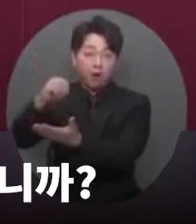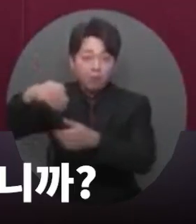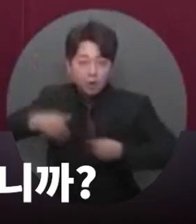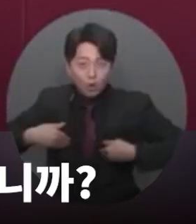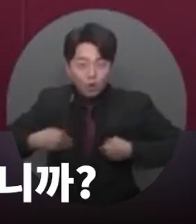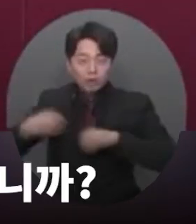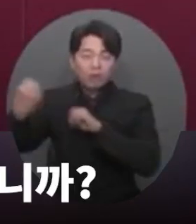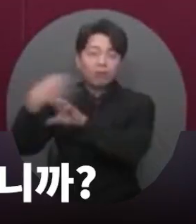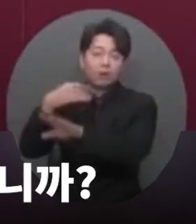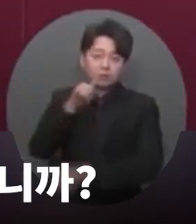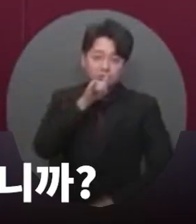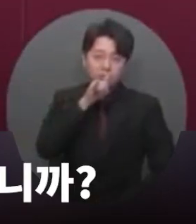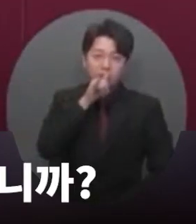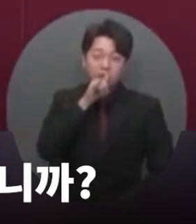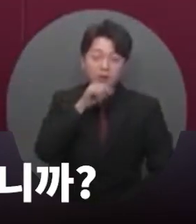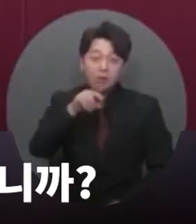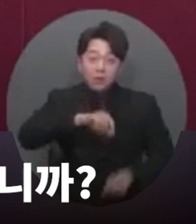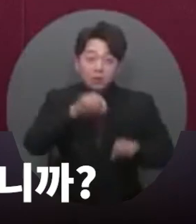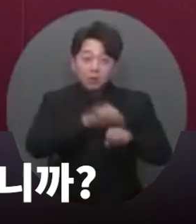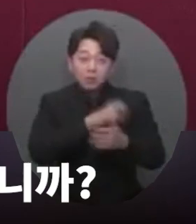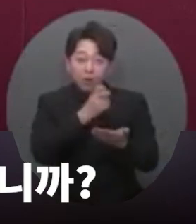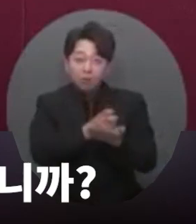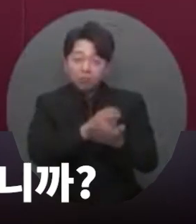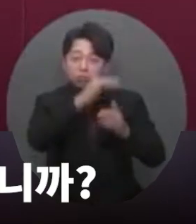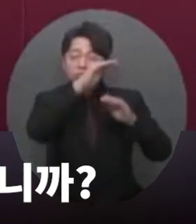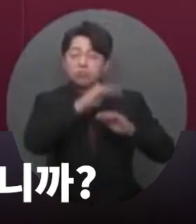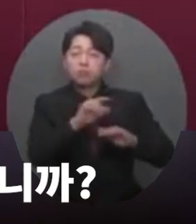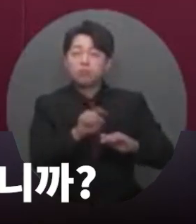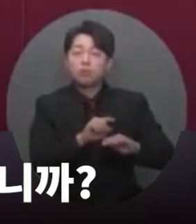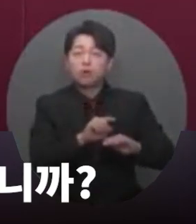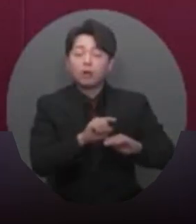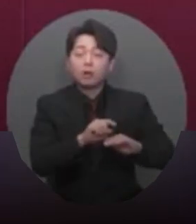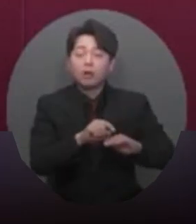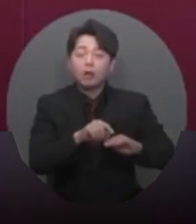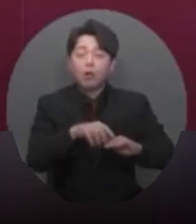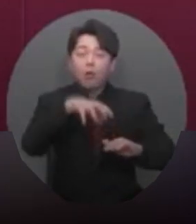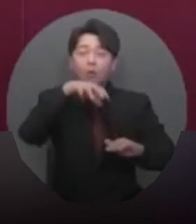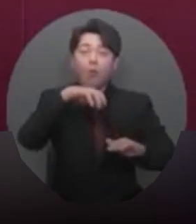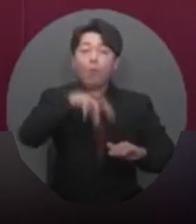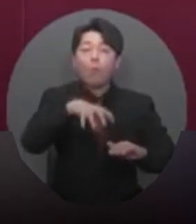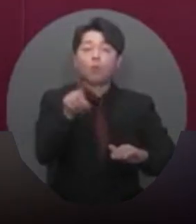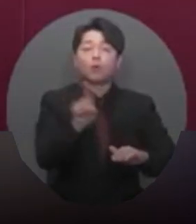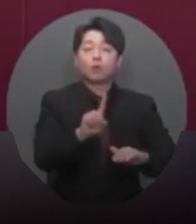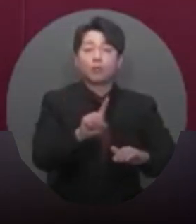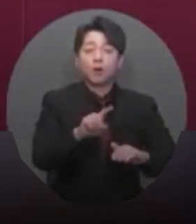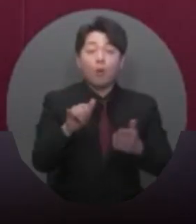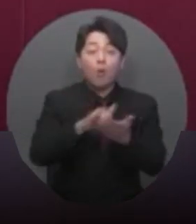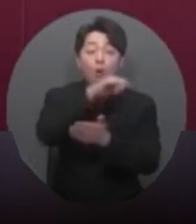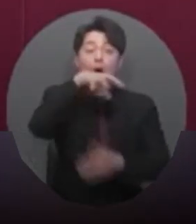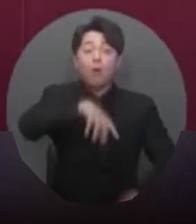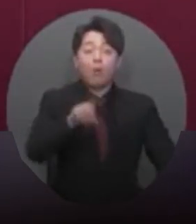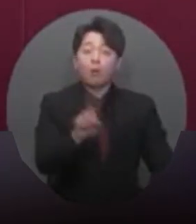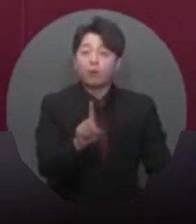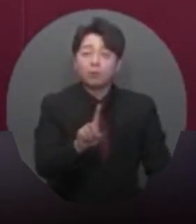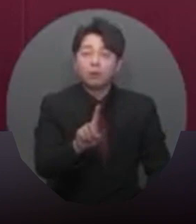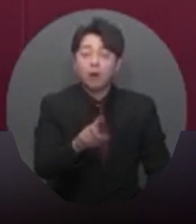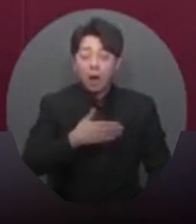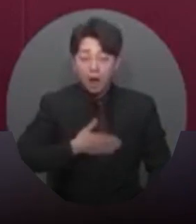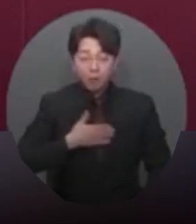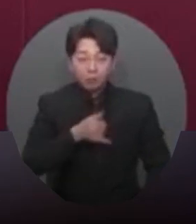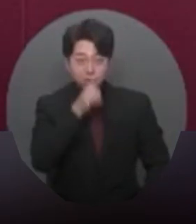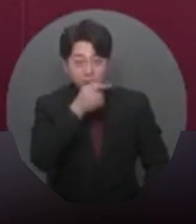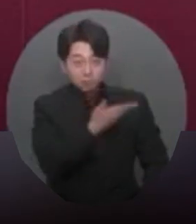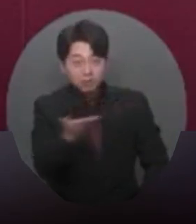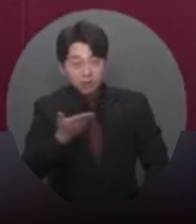이 법에서 말하는 가족도 신공항은 이중에 도대체 어느 걸 말합니다 까 혹시 이 자리 알고 계신 분 계십니까 지난